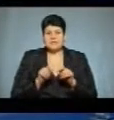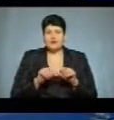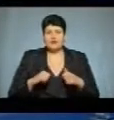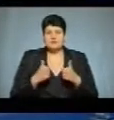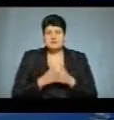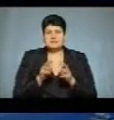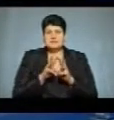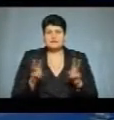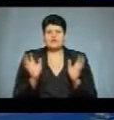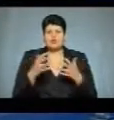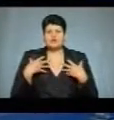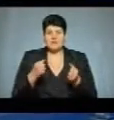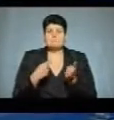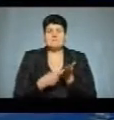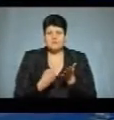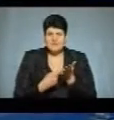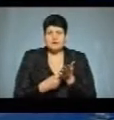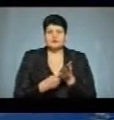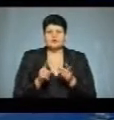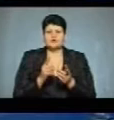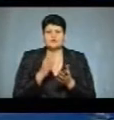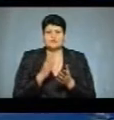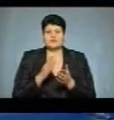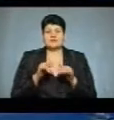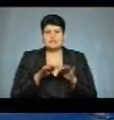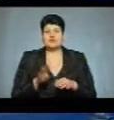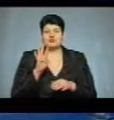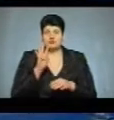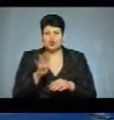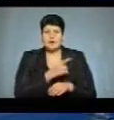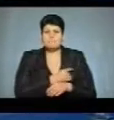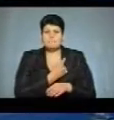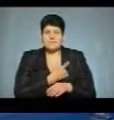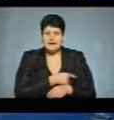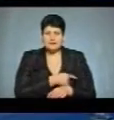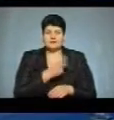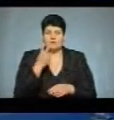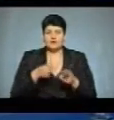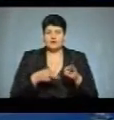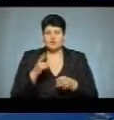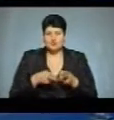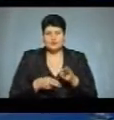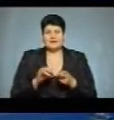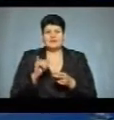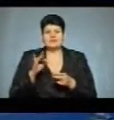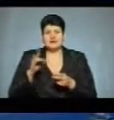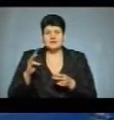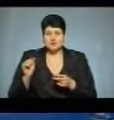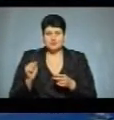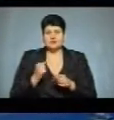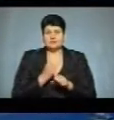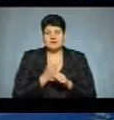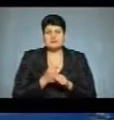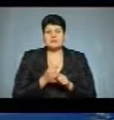охорони здоров'я України підтвердила, що дії чотирьох медиків – інфекціоніста, педіатра і двох хірургів з Жидачівської районної лікарні –